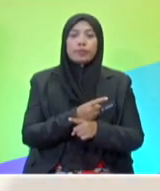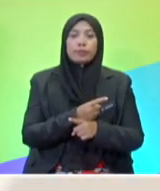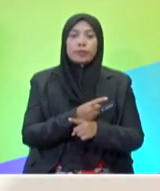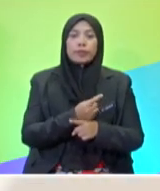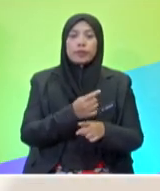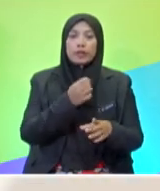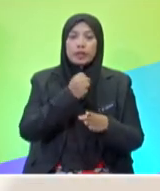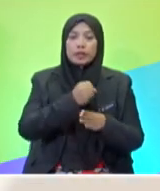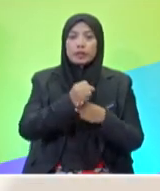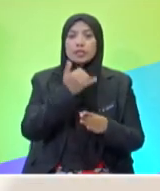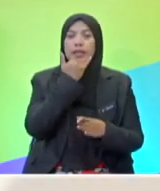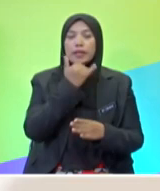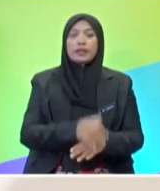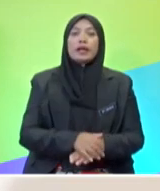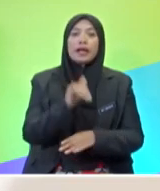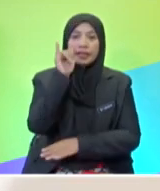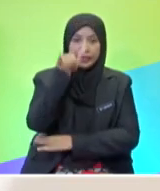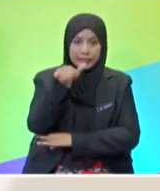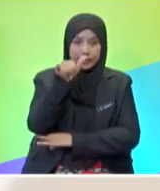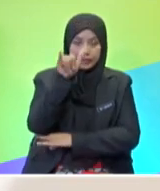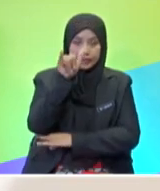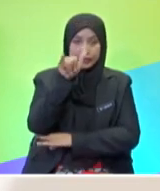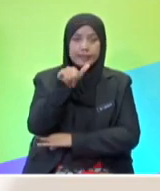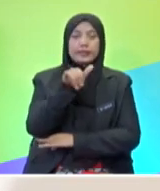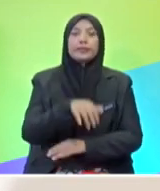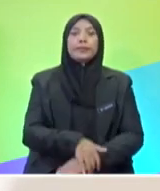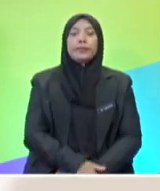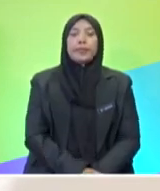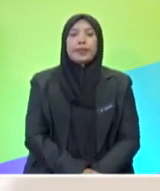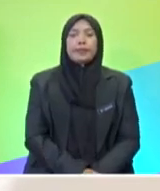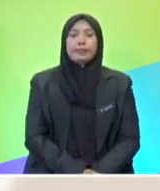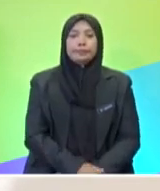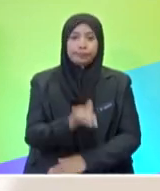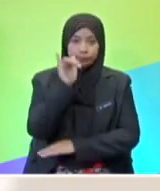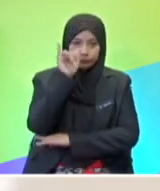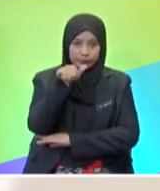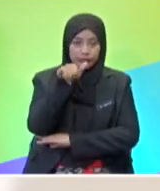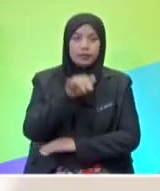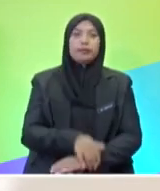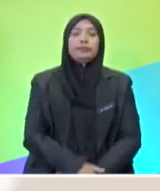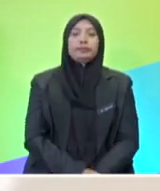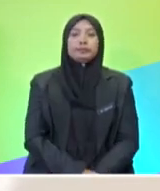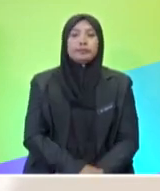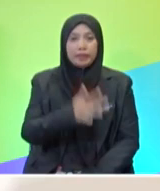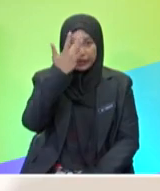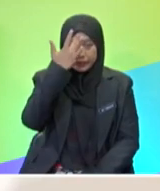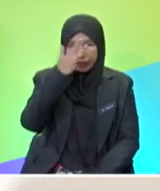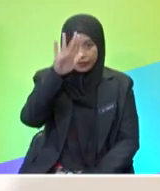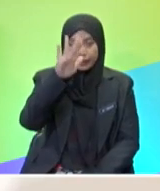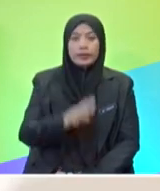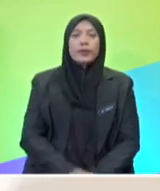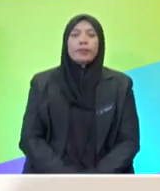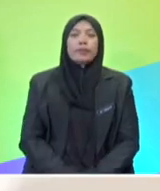Ya. Boleh? Ya. Okey, Amira jawab ya. Okey, saya tanda selesai? Ya, boleh. Okey. Pandai, Amira. Okey,